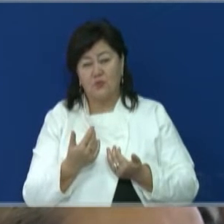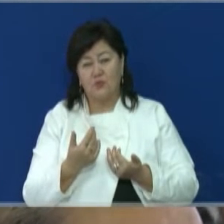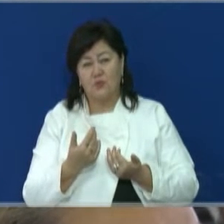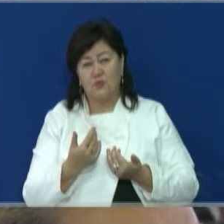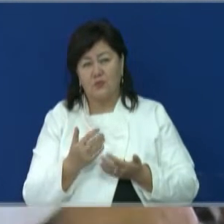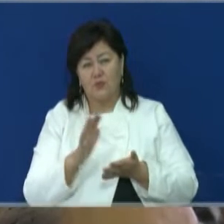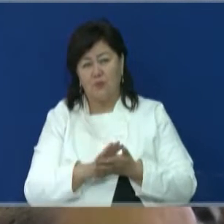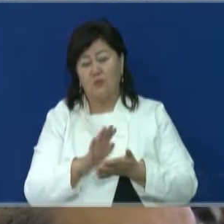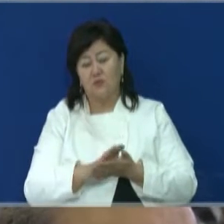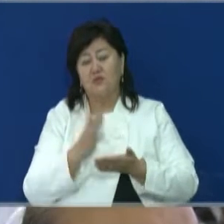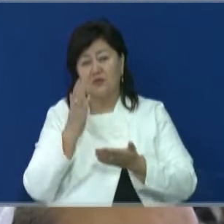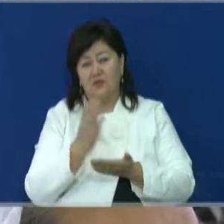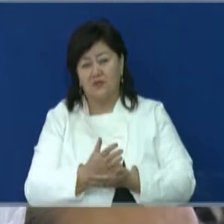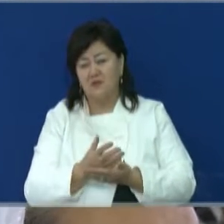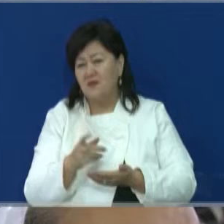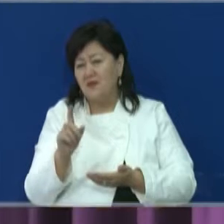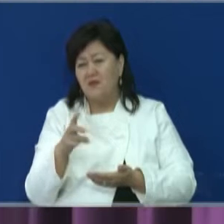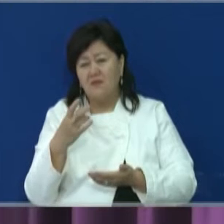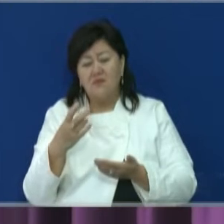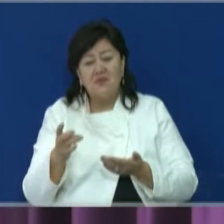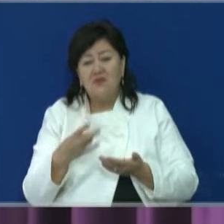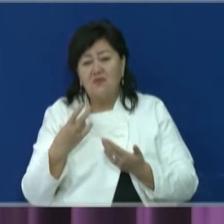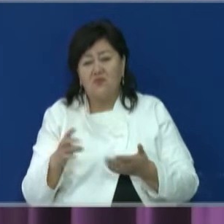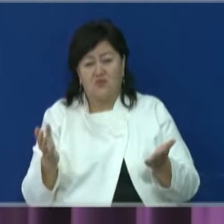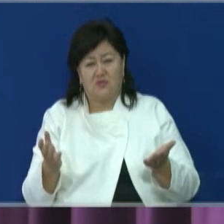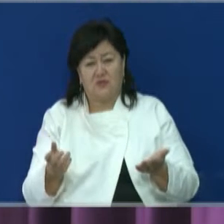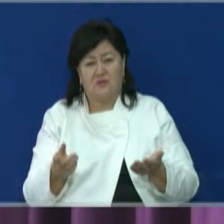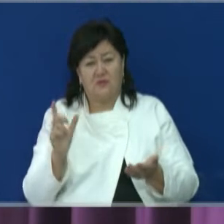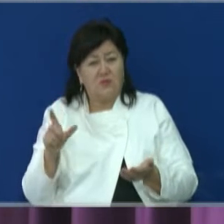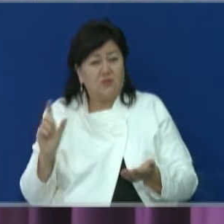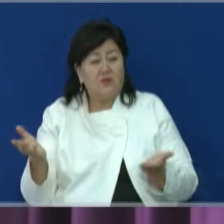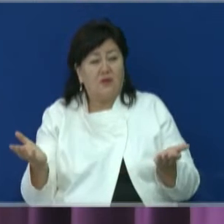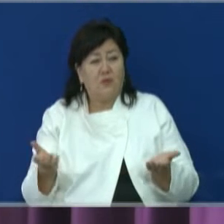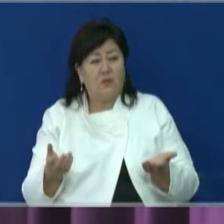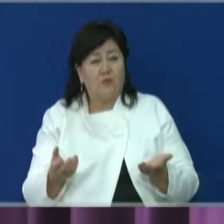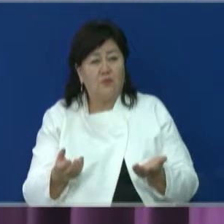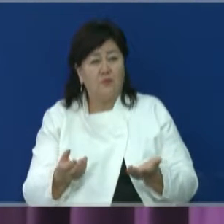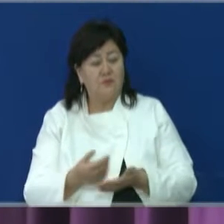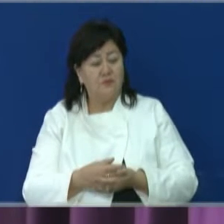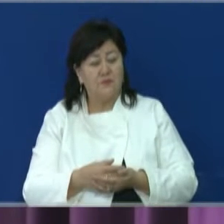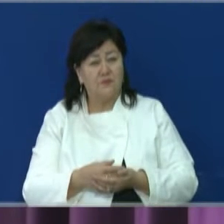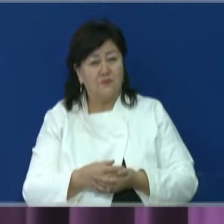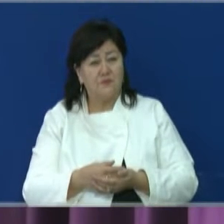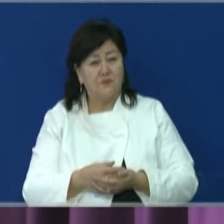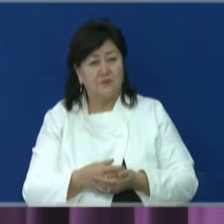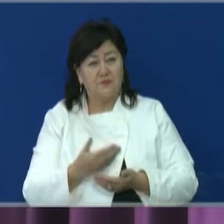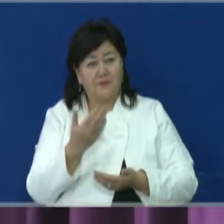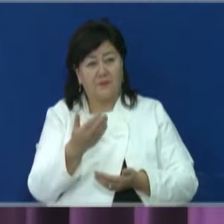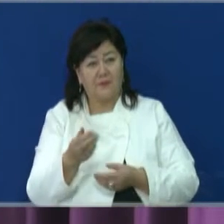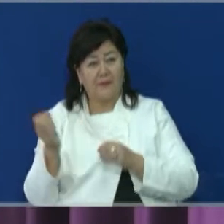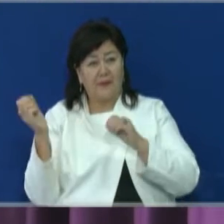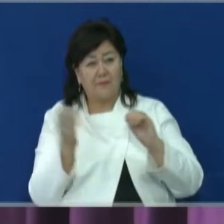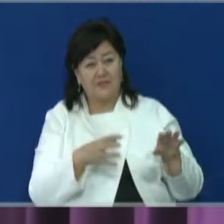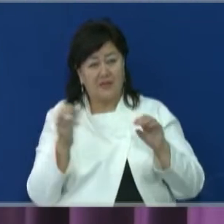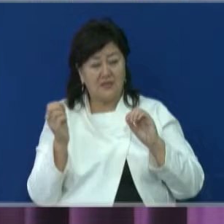мусор. Ешкімге ештеңке керек жоқ. Ең бірінші өзімізден бастайық. Иә. Сіздер лақтырып-лақтырып кетесіздер,